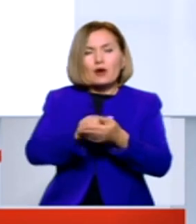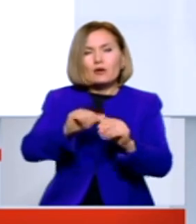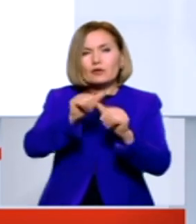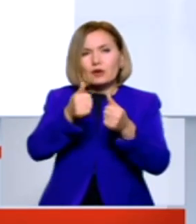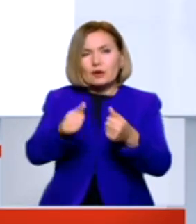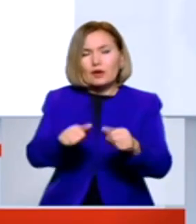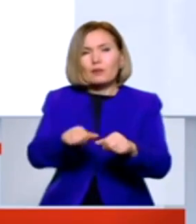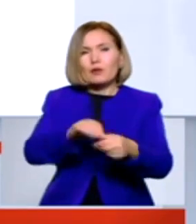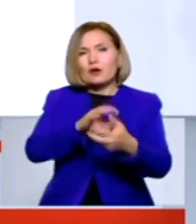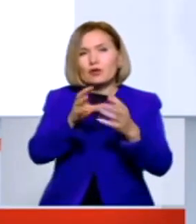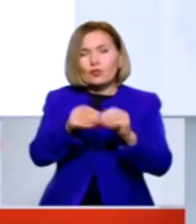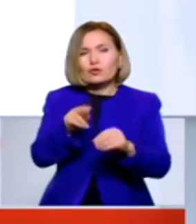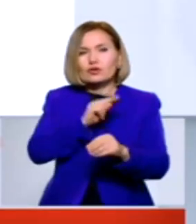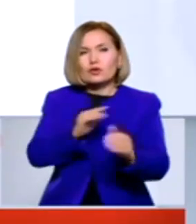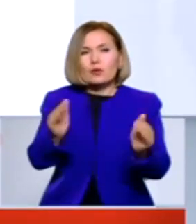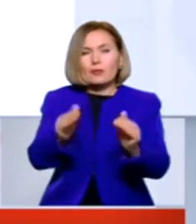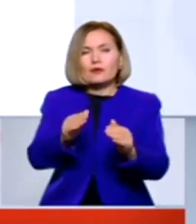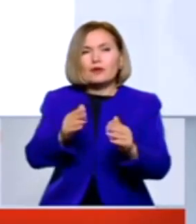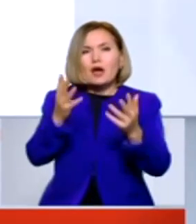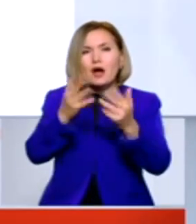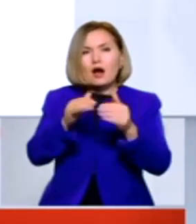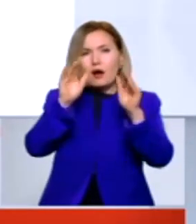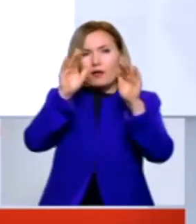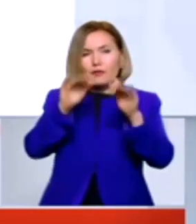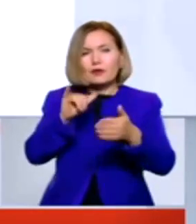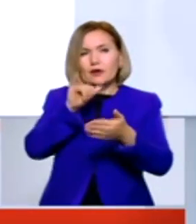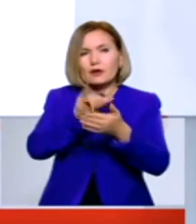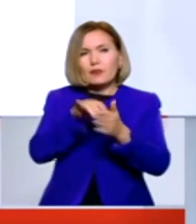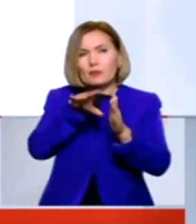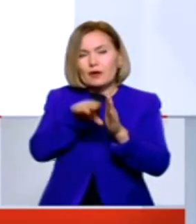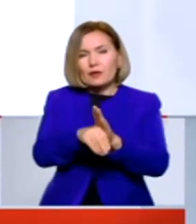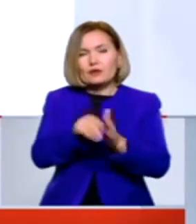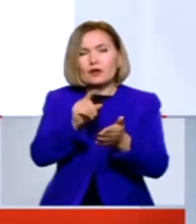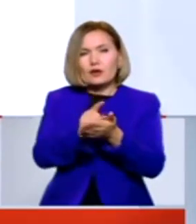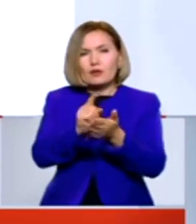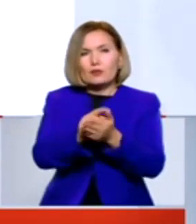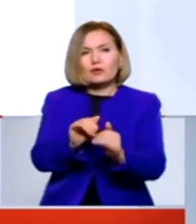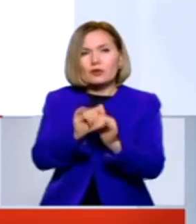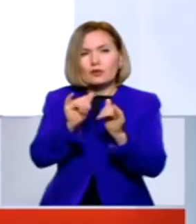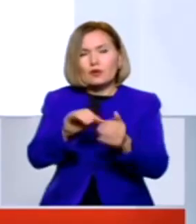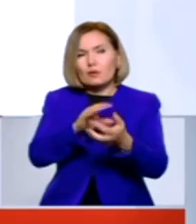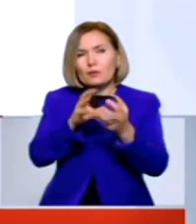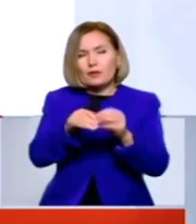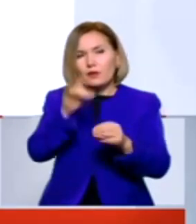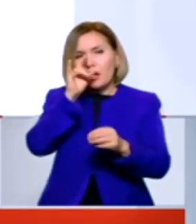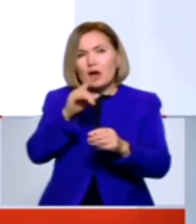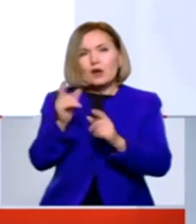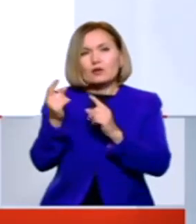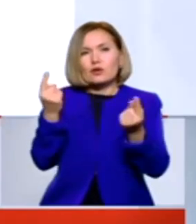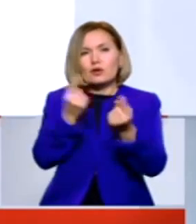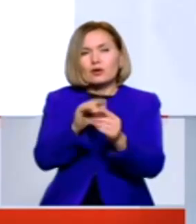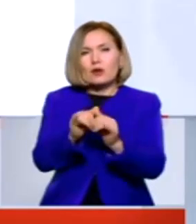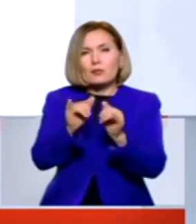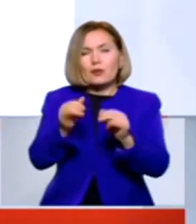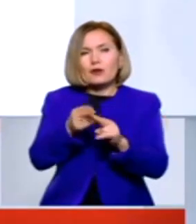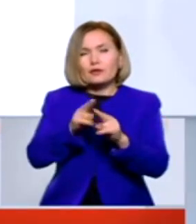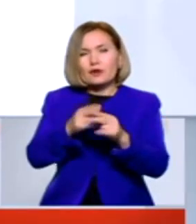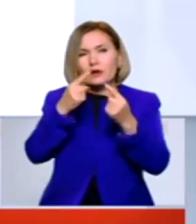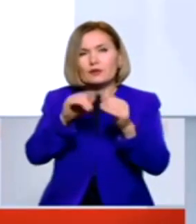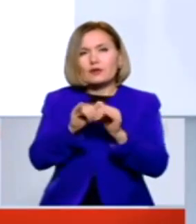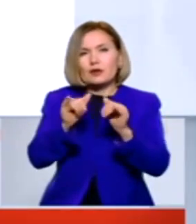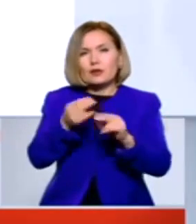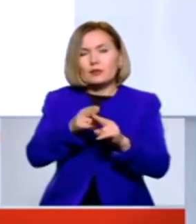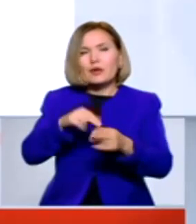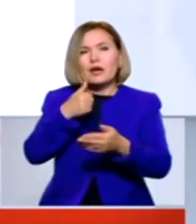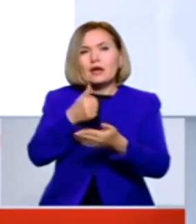арылып, мемлекеттік сатып алуды автоматтандыру және салықтық реформа жүргізу көзделген. Елдің транзиттік әлеуетін арттырып, IT саланы дамыту